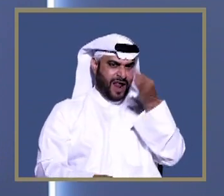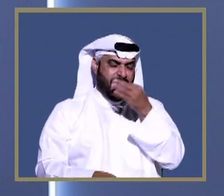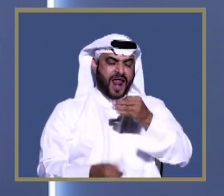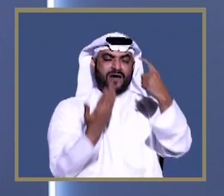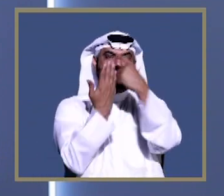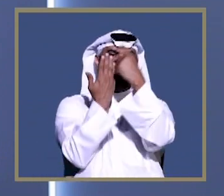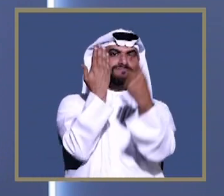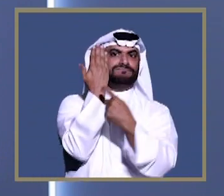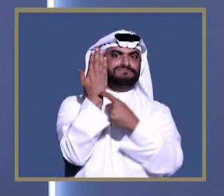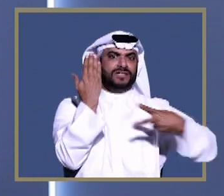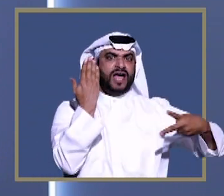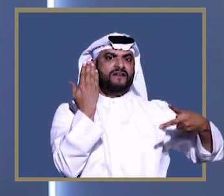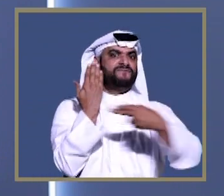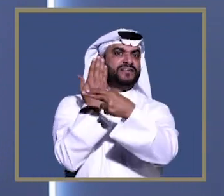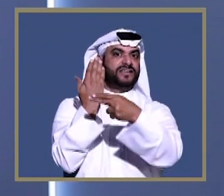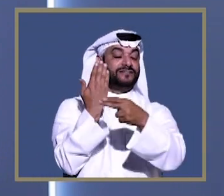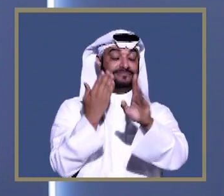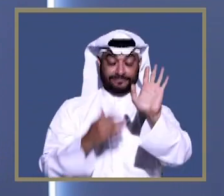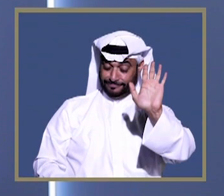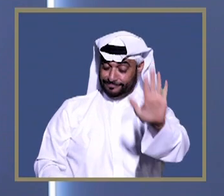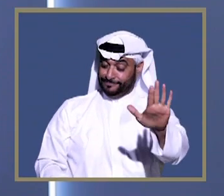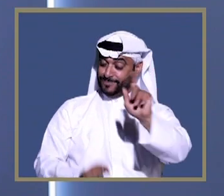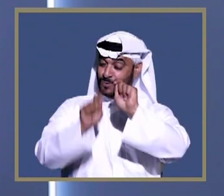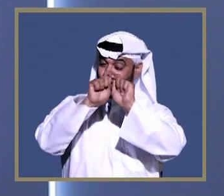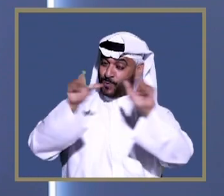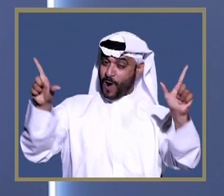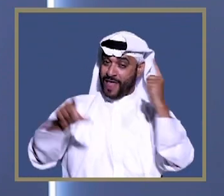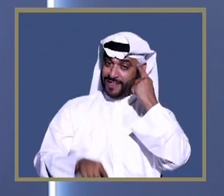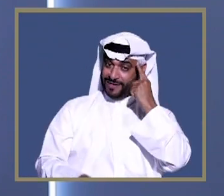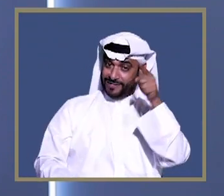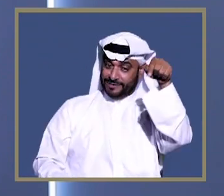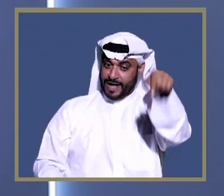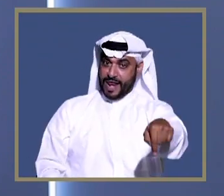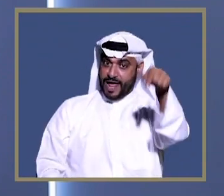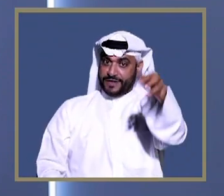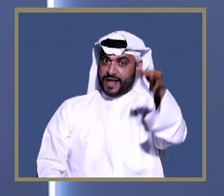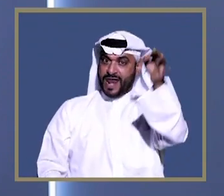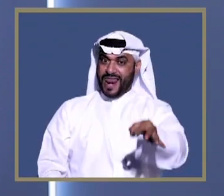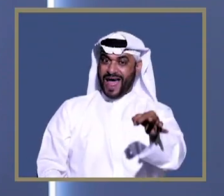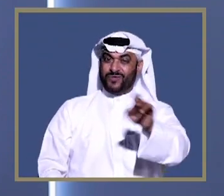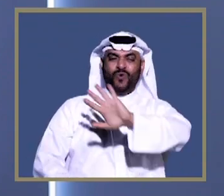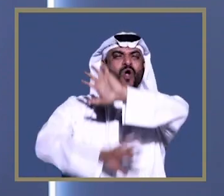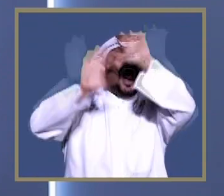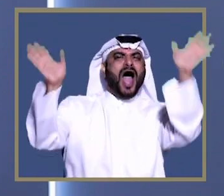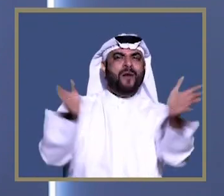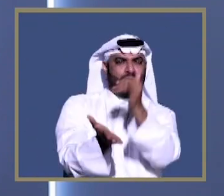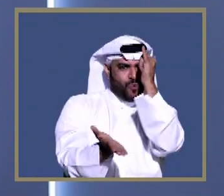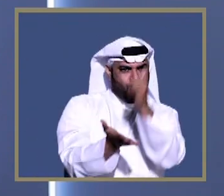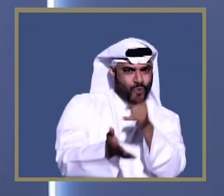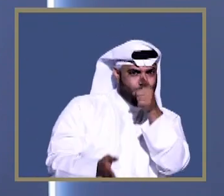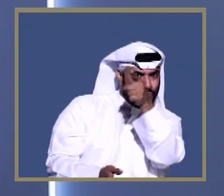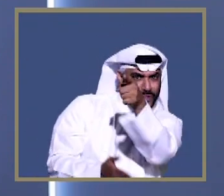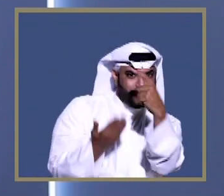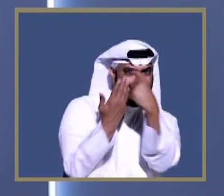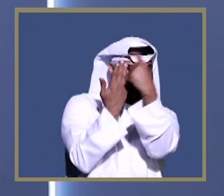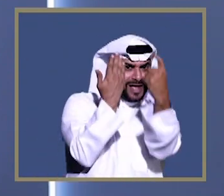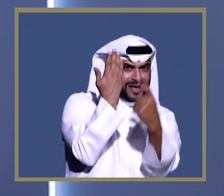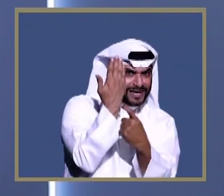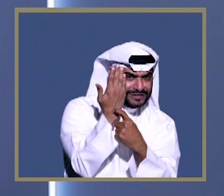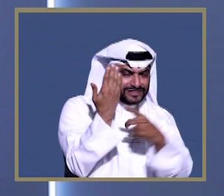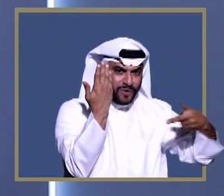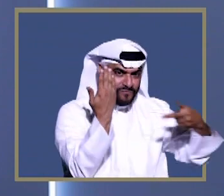الفساد، الفساد أعتقد الآن هو يجب أن لا نعلق عليه كل شيء، فهو